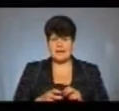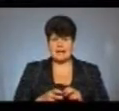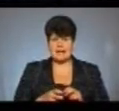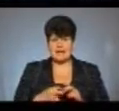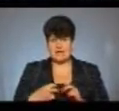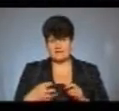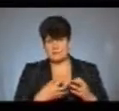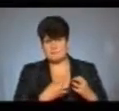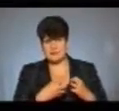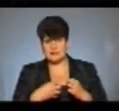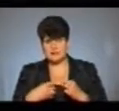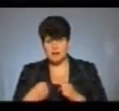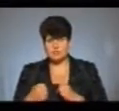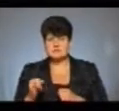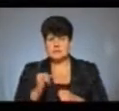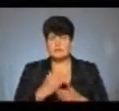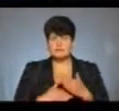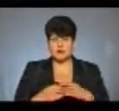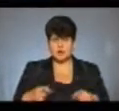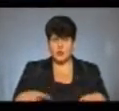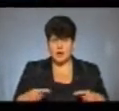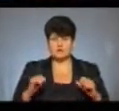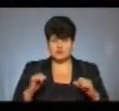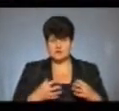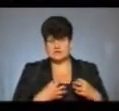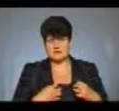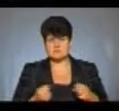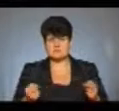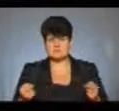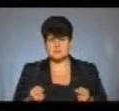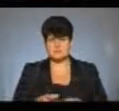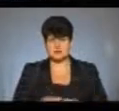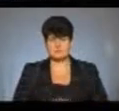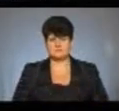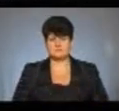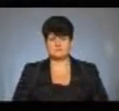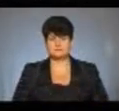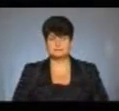підтягується, відповідно, інвалідну коляску можна затягнути спеціальним електроприводом.